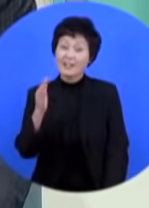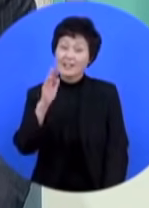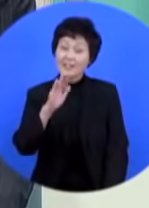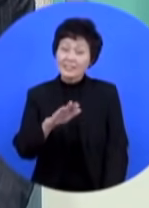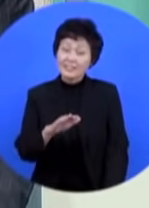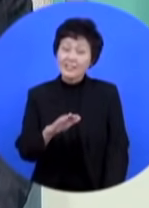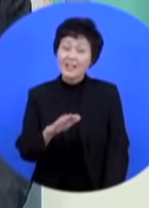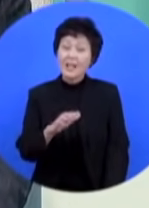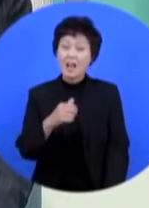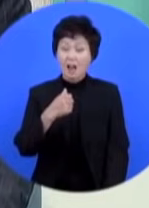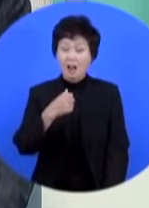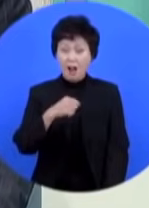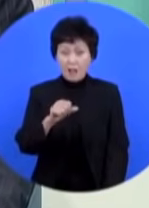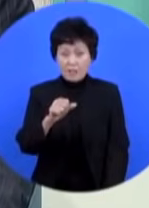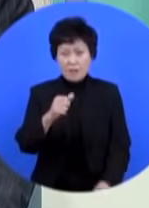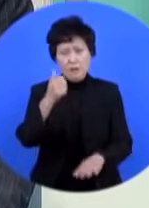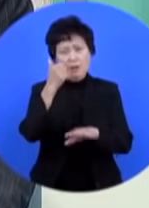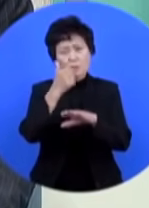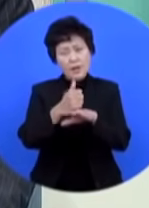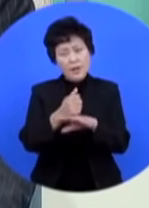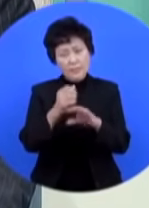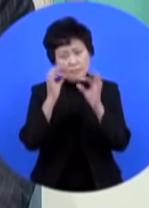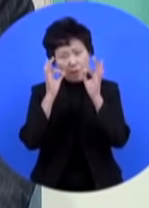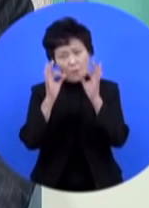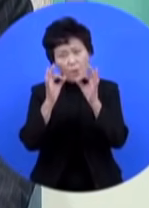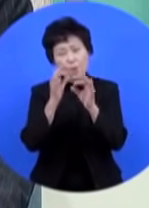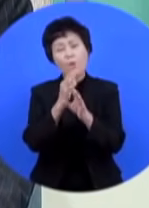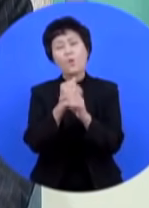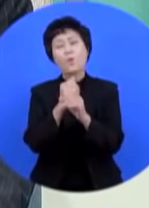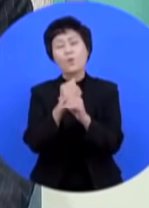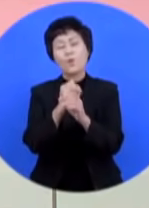그러면은 아드님을 마지막으로 본 게 언제예요? 마지막으로 본 게.